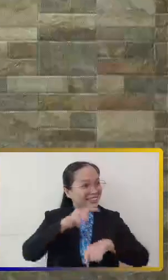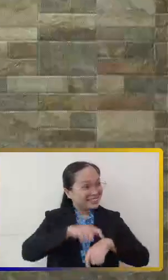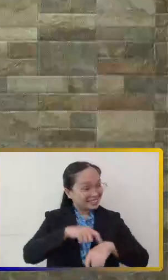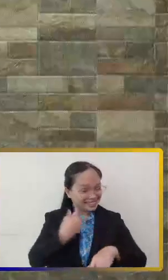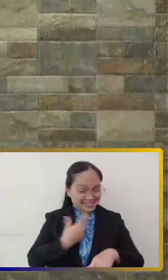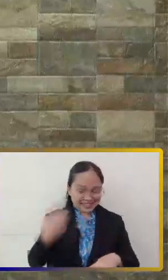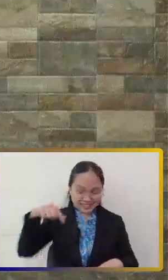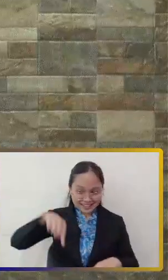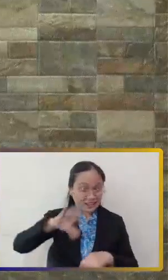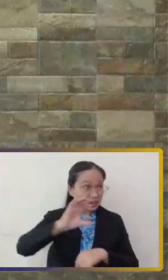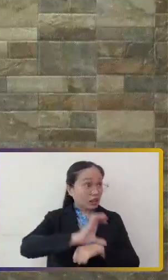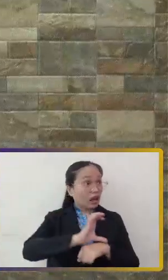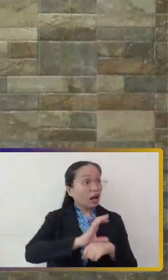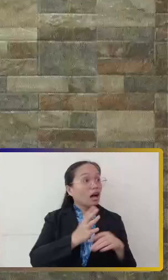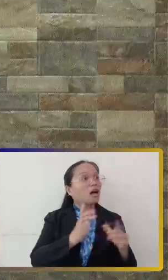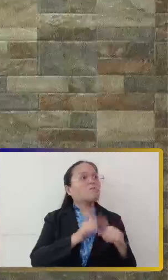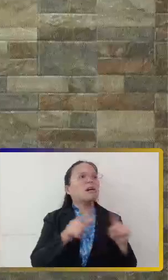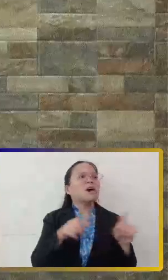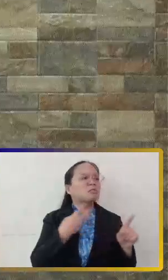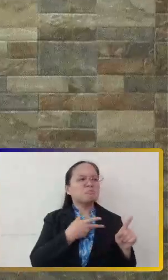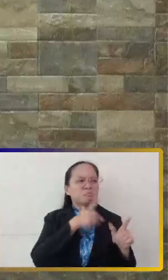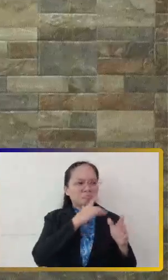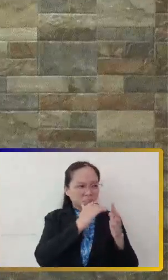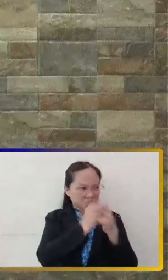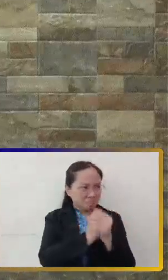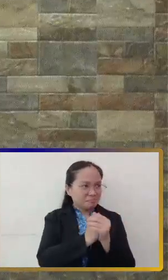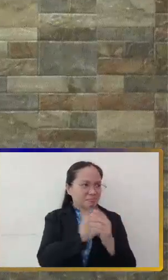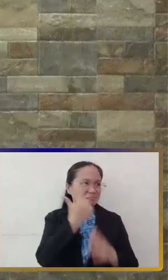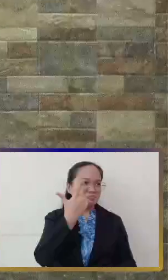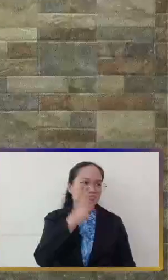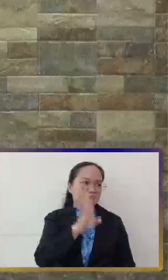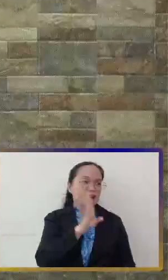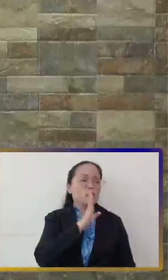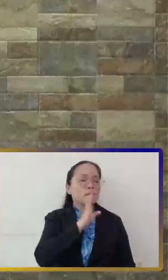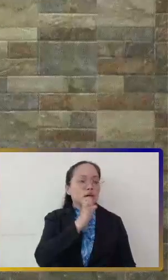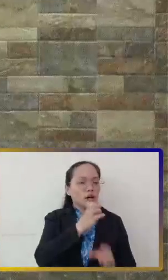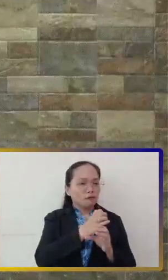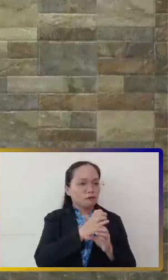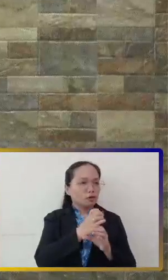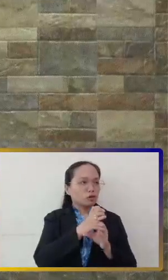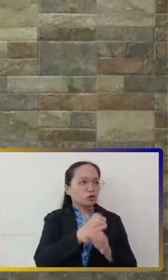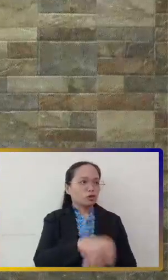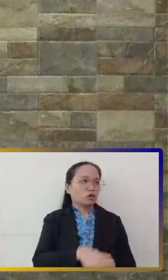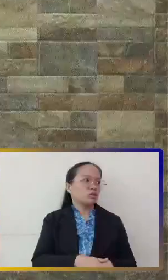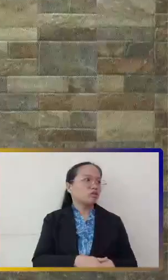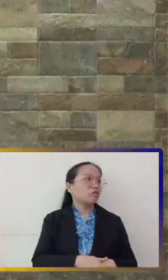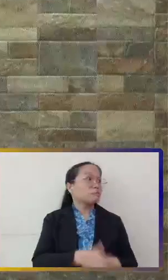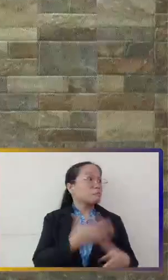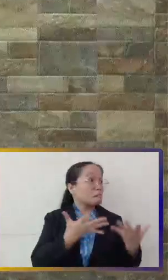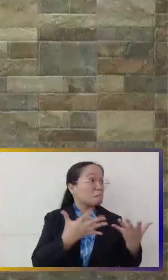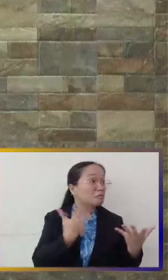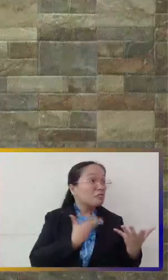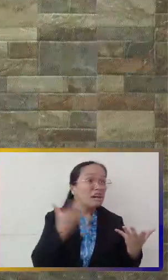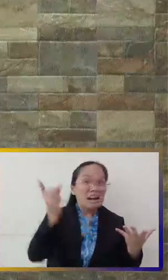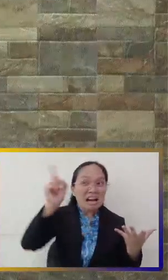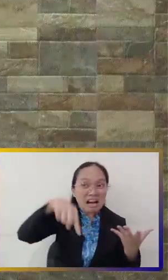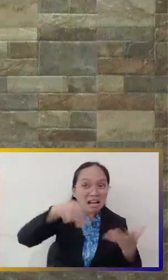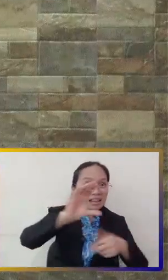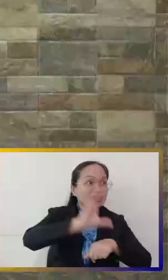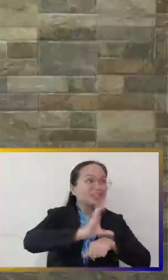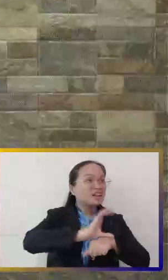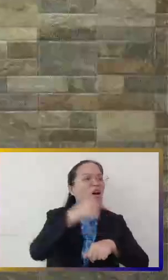but we're not worshiping God. Yeah. That's it. Amen. Pumupunta lamang tayo rito, bunga